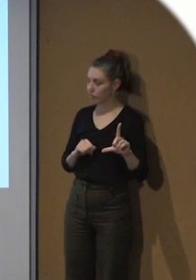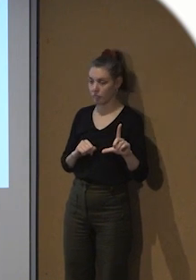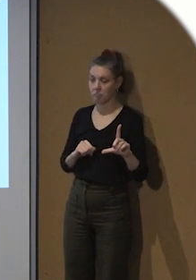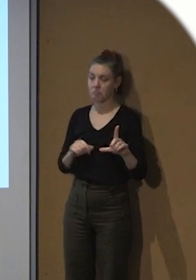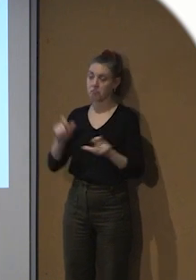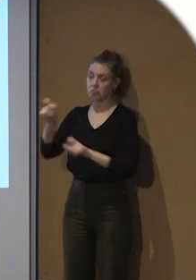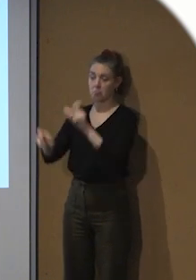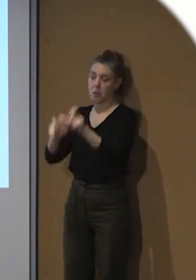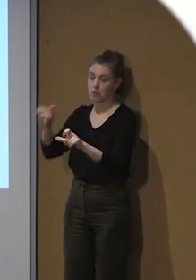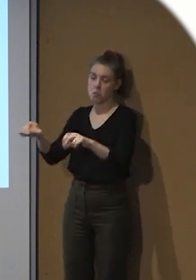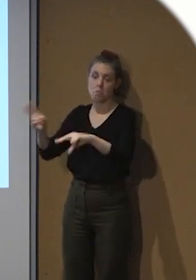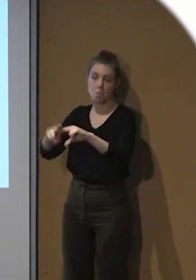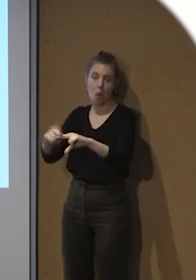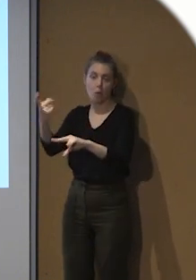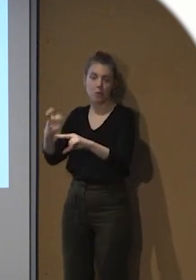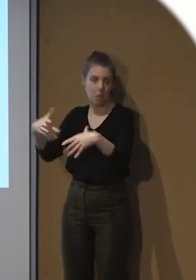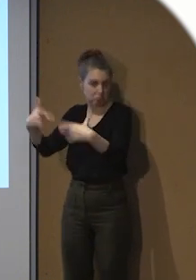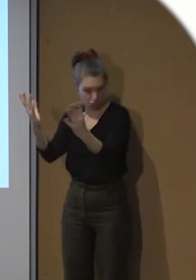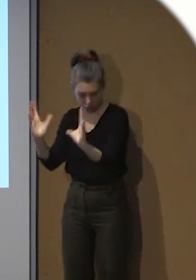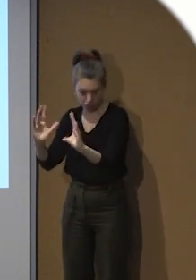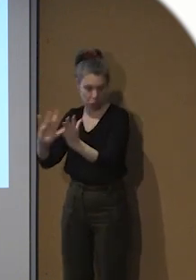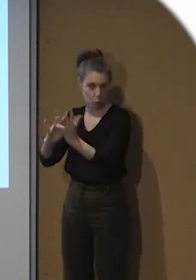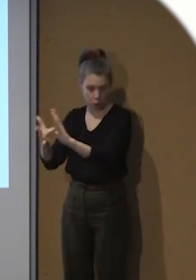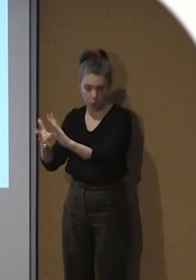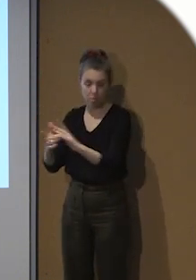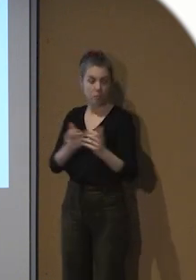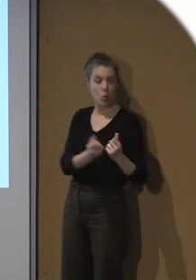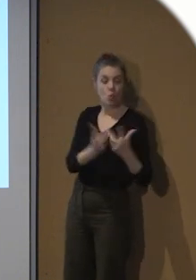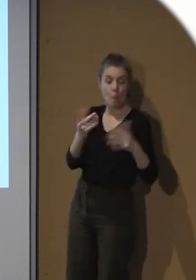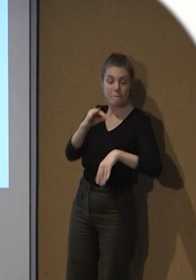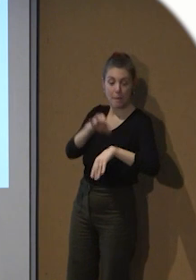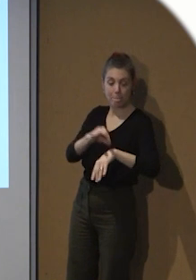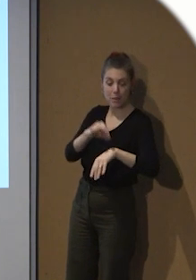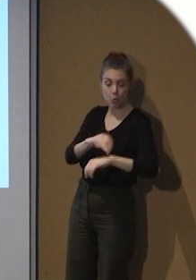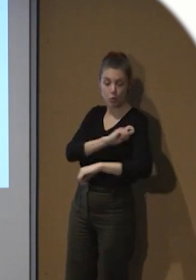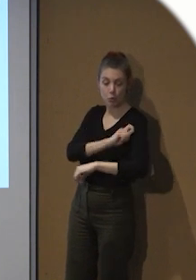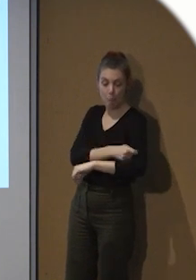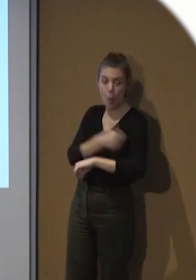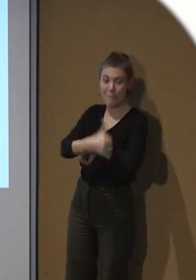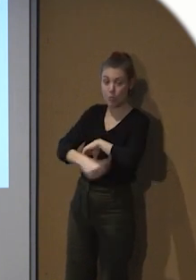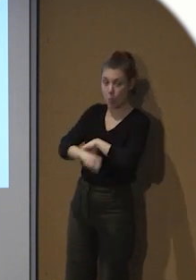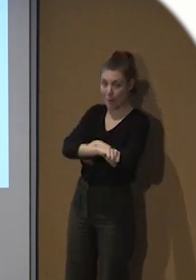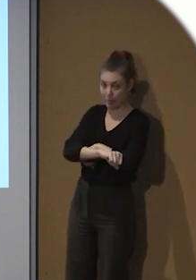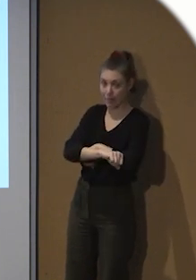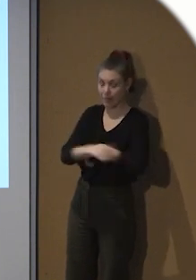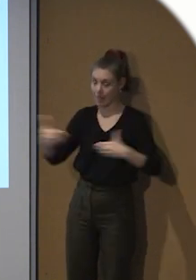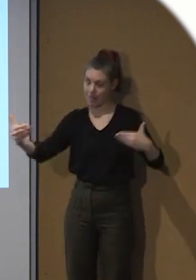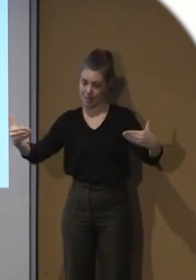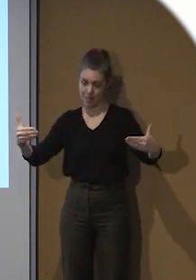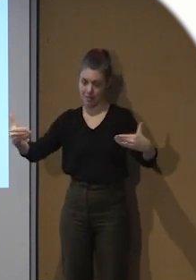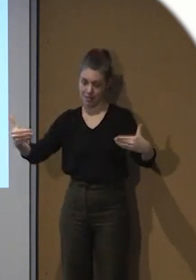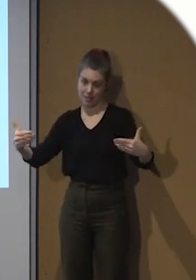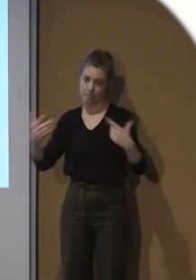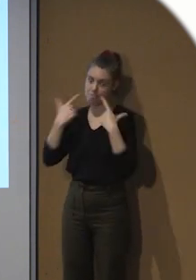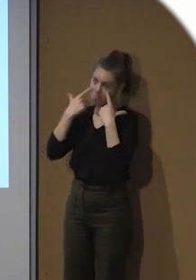cause et le nombre de minutes d'activité physique réalisées par semaine. Donc on voit bien